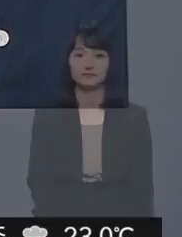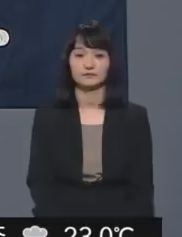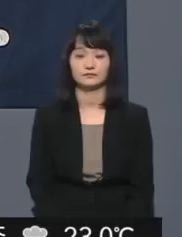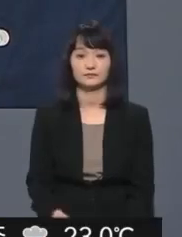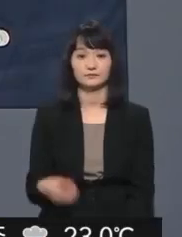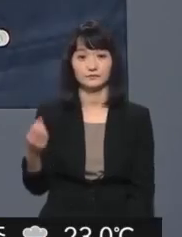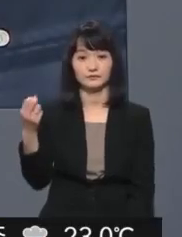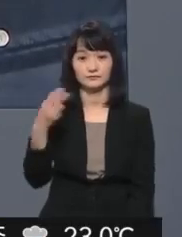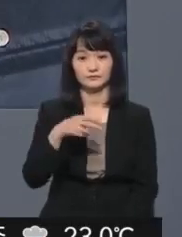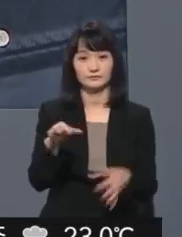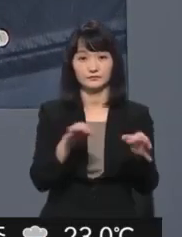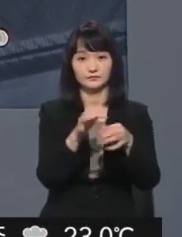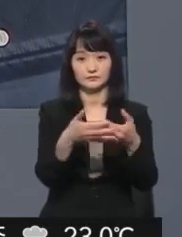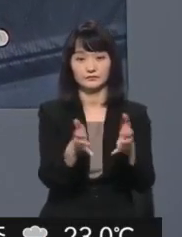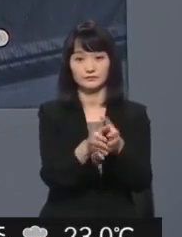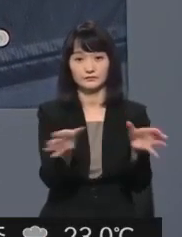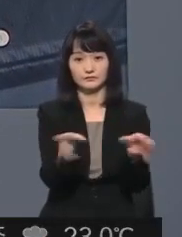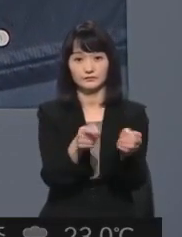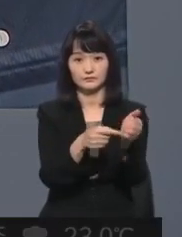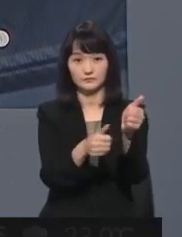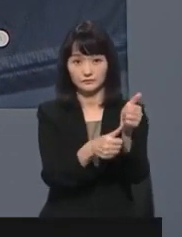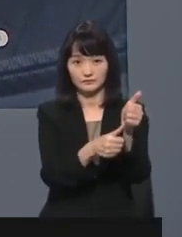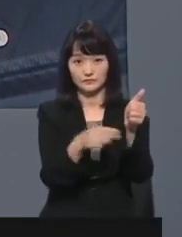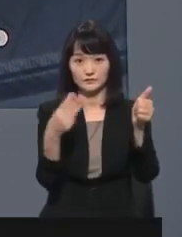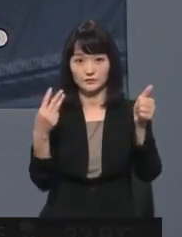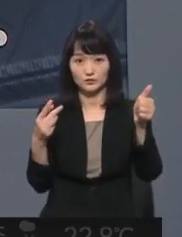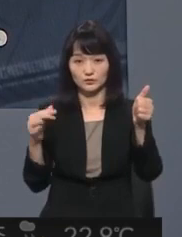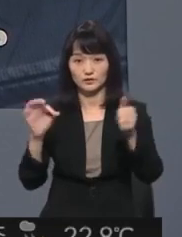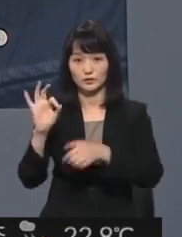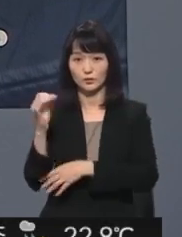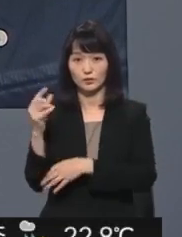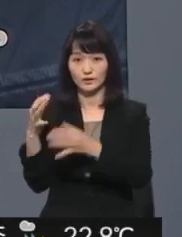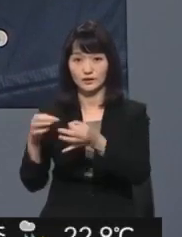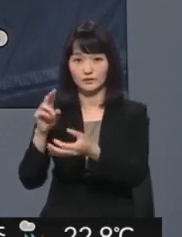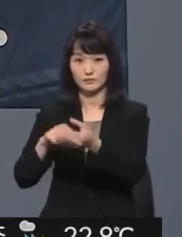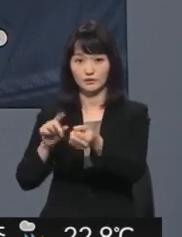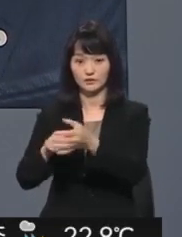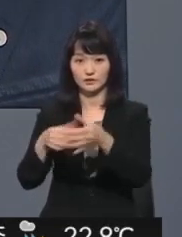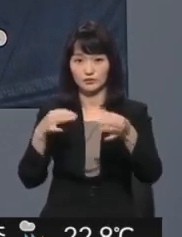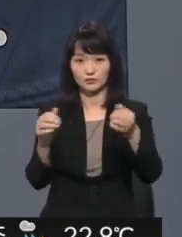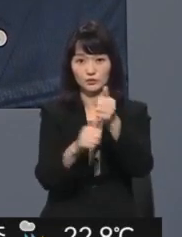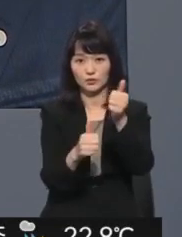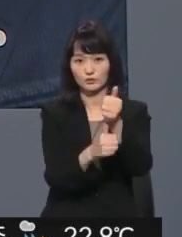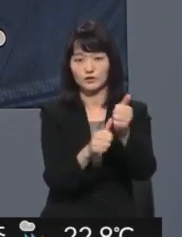그리고 추경호 경제부총리는 론스타가 외환은행을 매각할 때 금융위원회